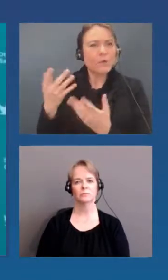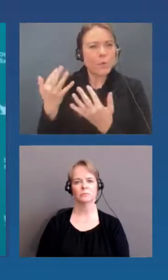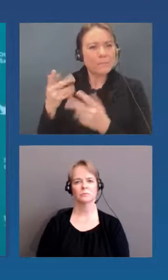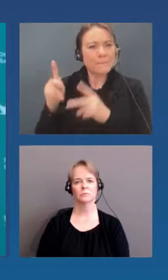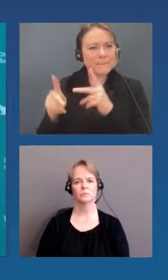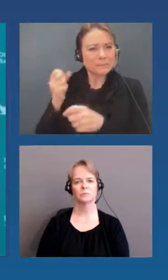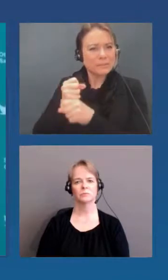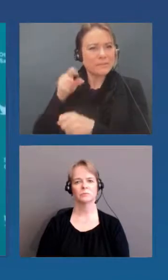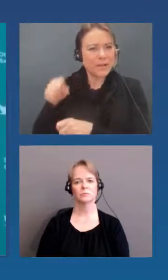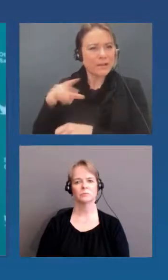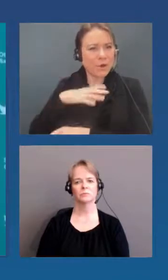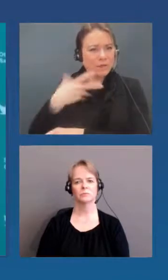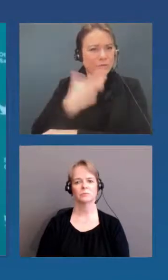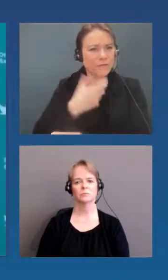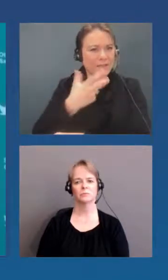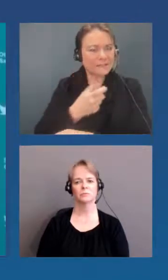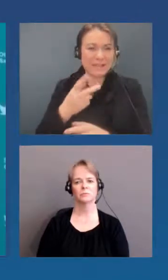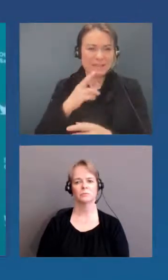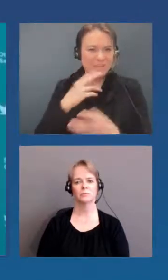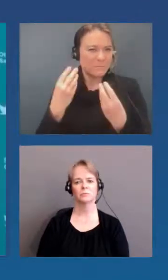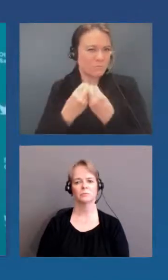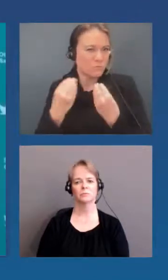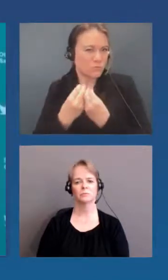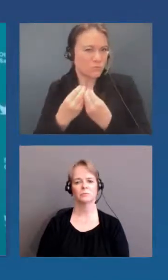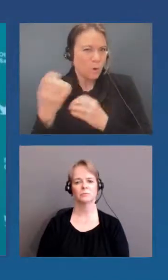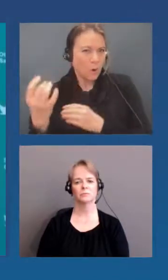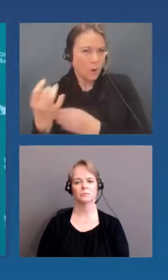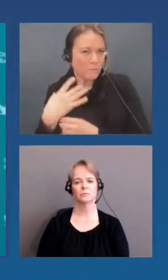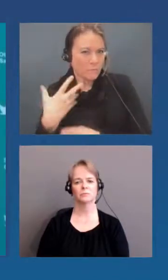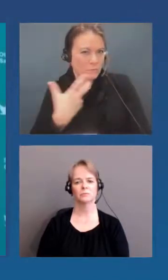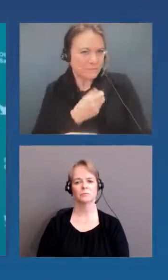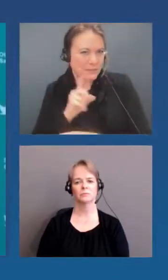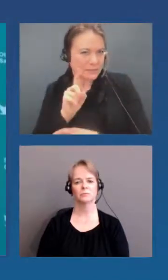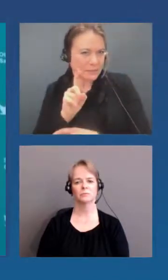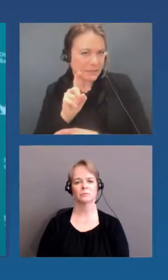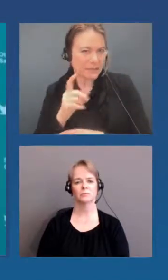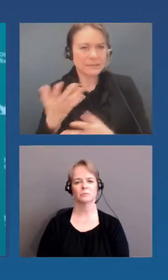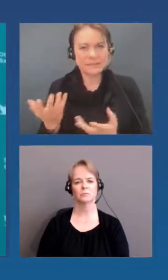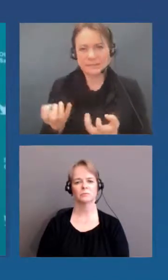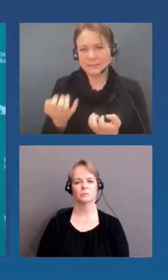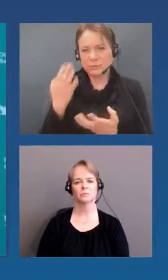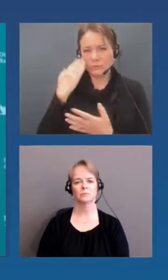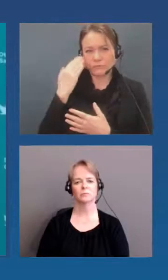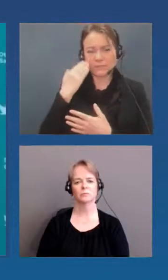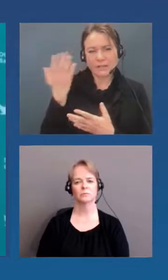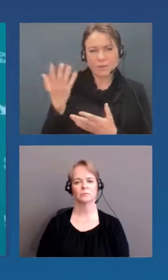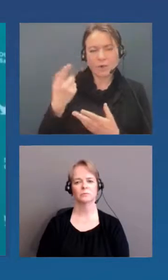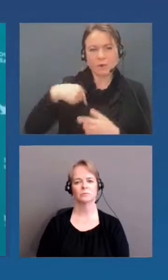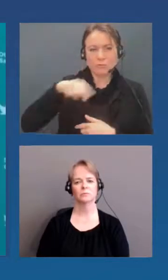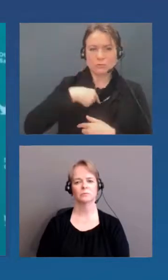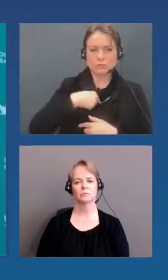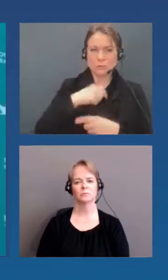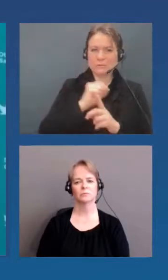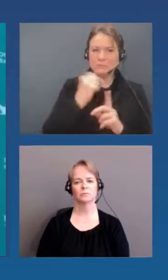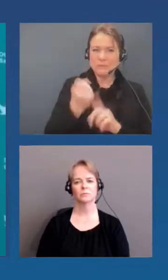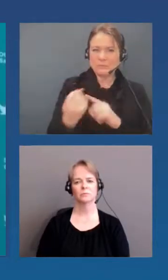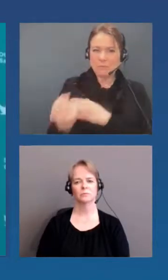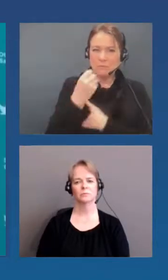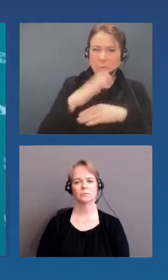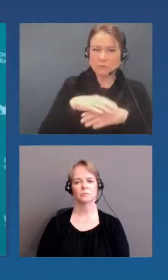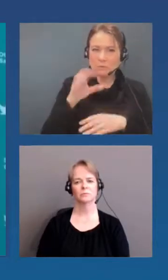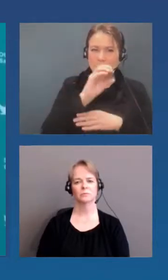jusqu'à maintenant. Est-ce qu'il y en a, en fait, est-ce qu'il y en a beaucoup qui ont refusé de recevoir le vaccin? C'est une situation qu'on a assez présente ici en